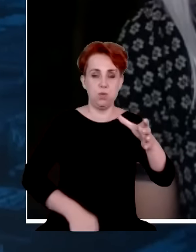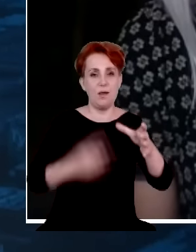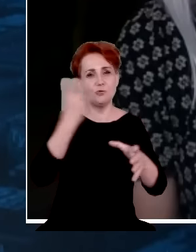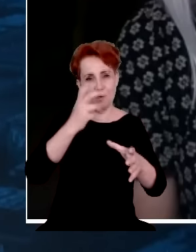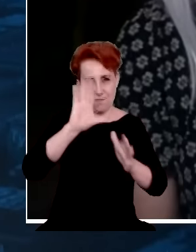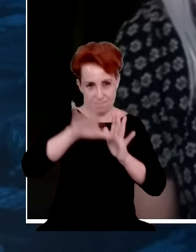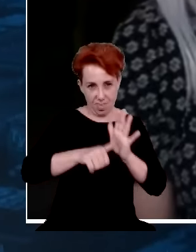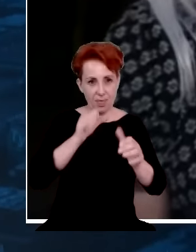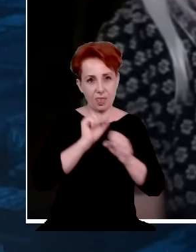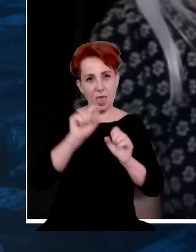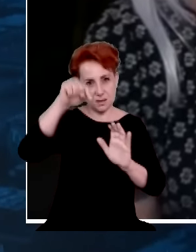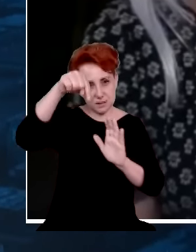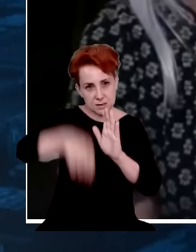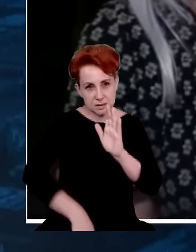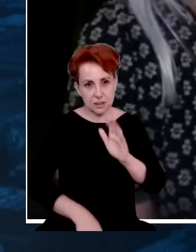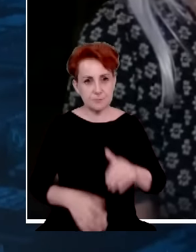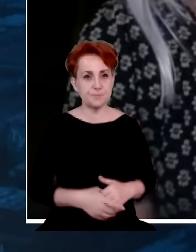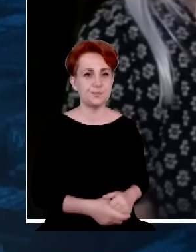dostęp wtedy